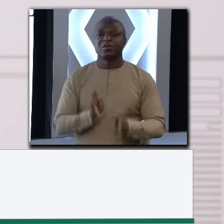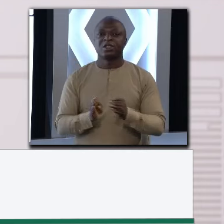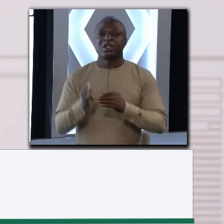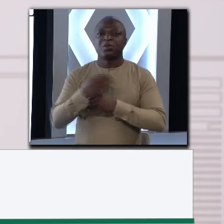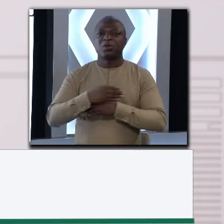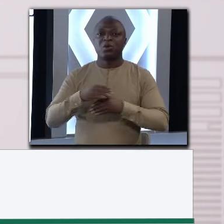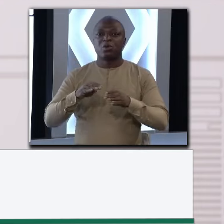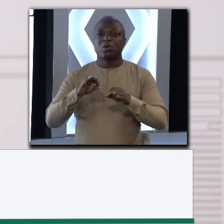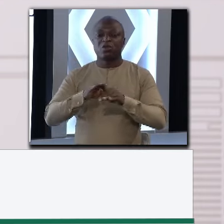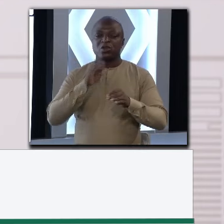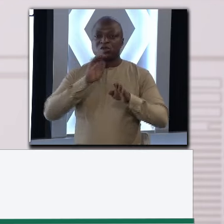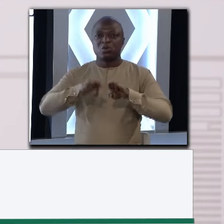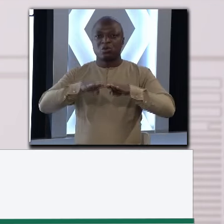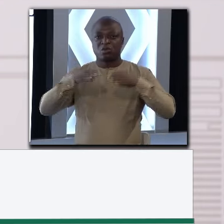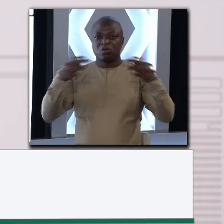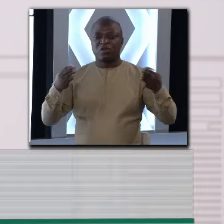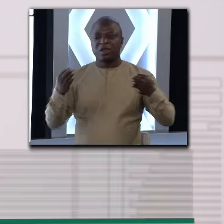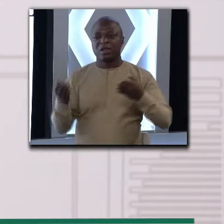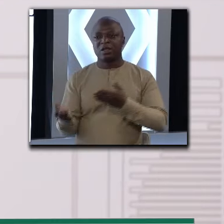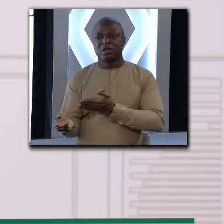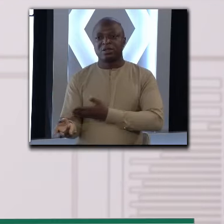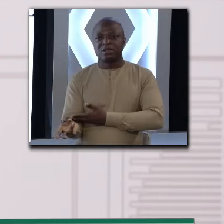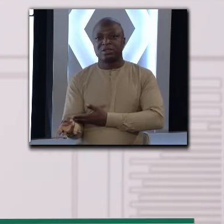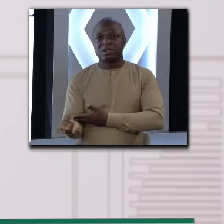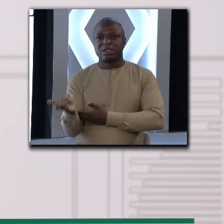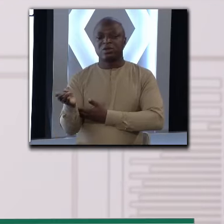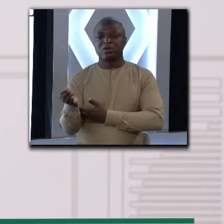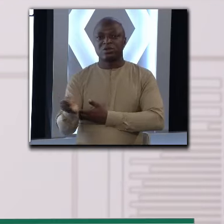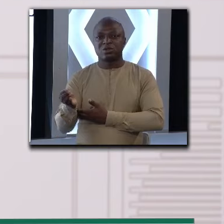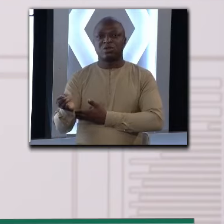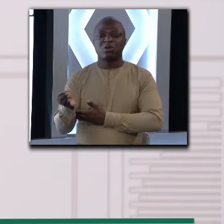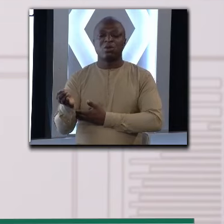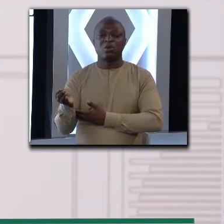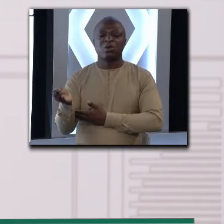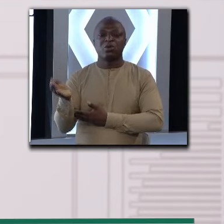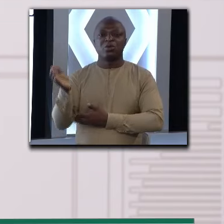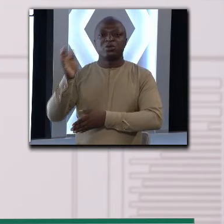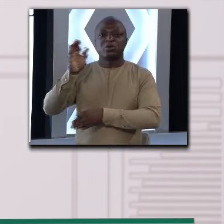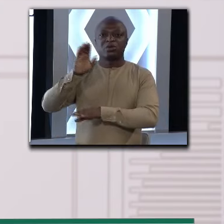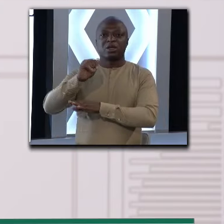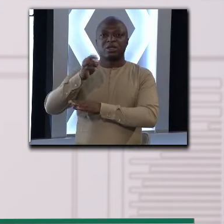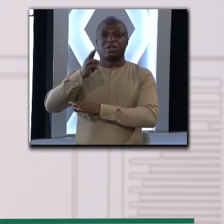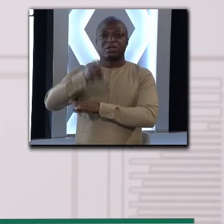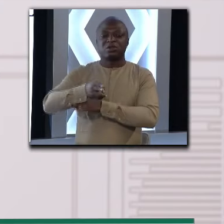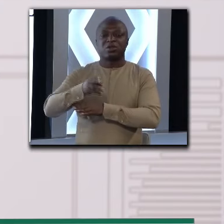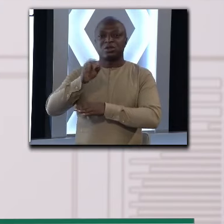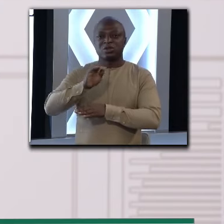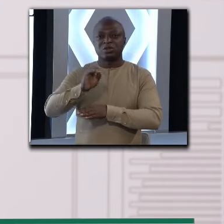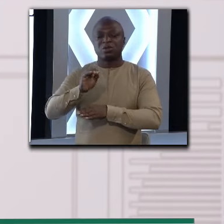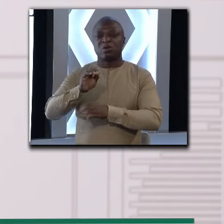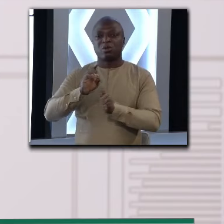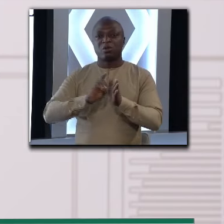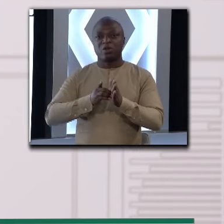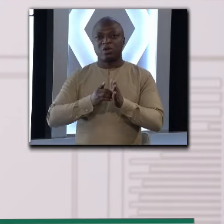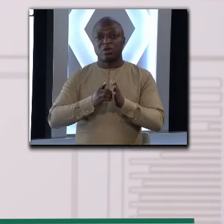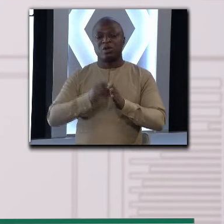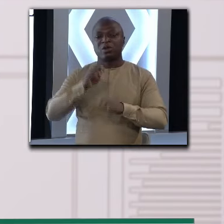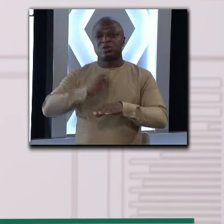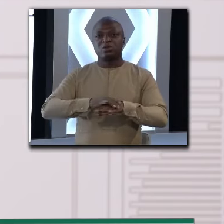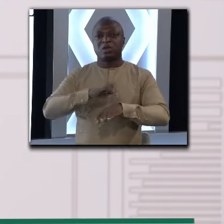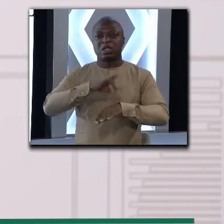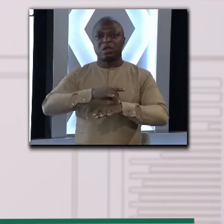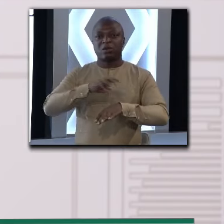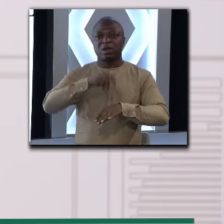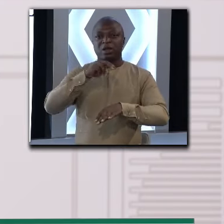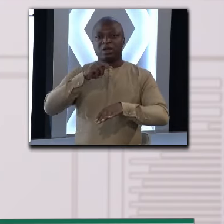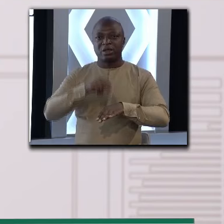vote sont ouverts de 7h00 à 16h00 sur toute l'étendue